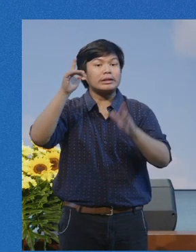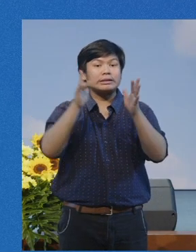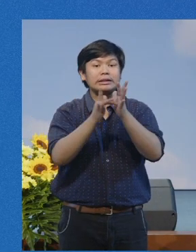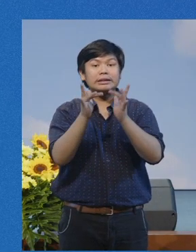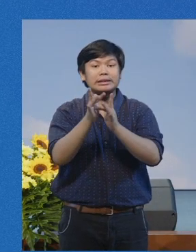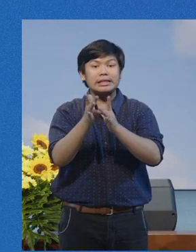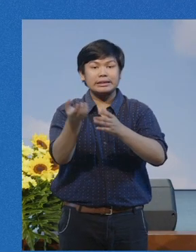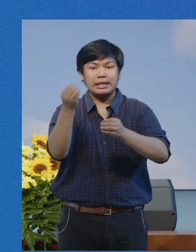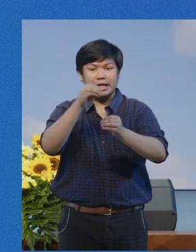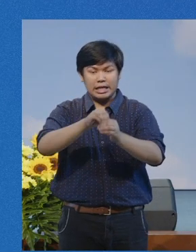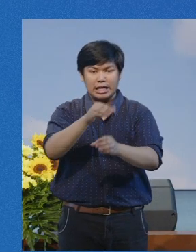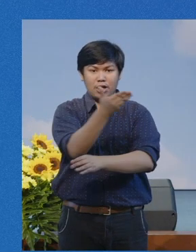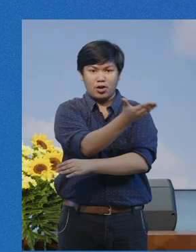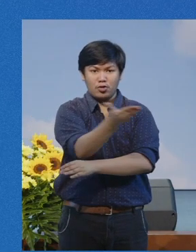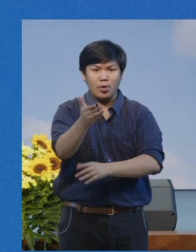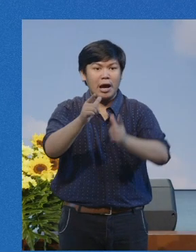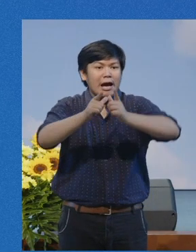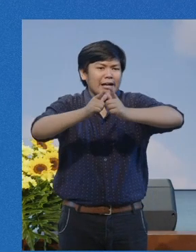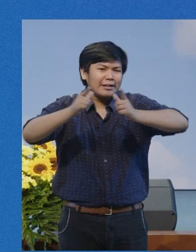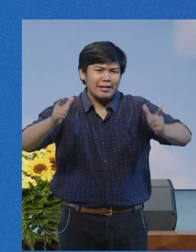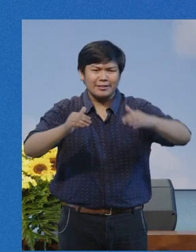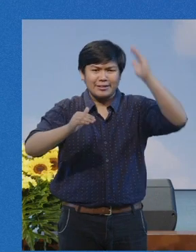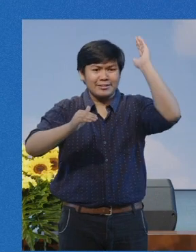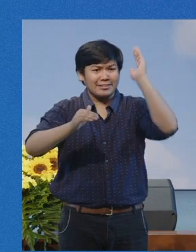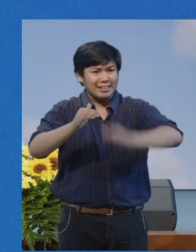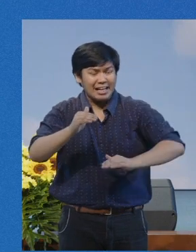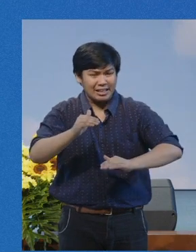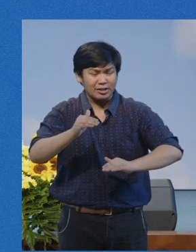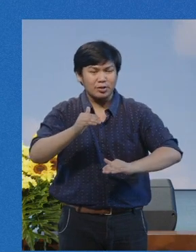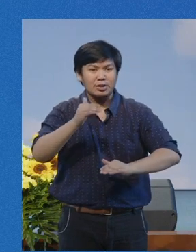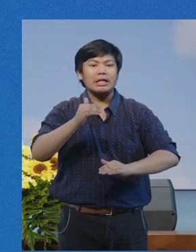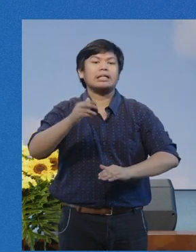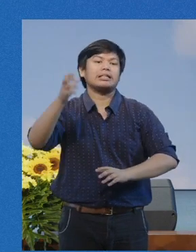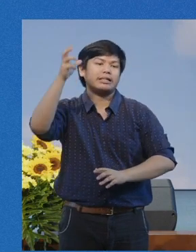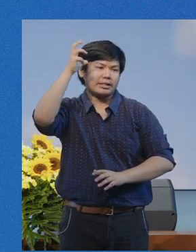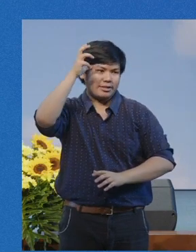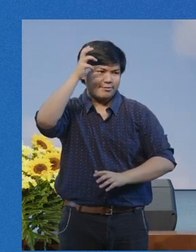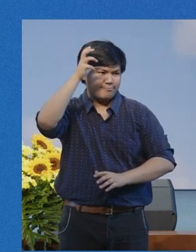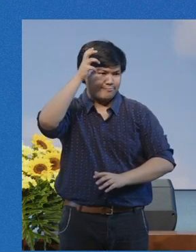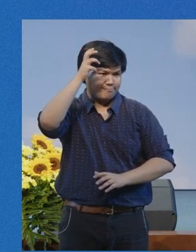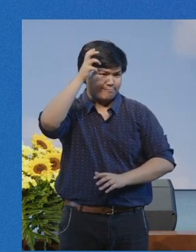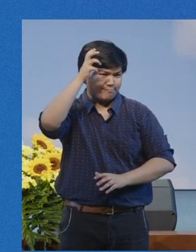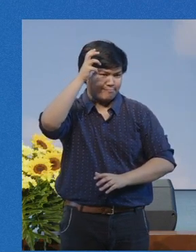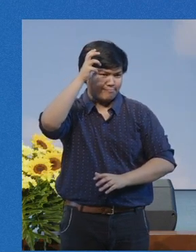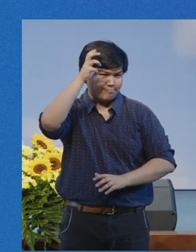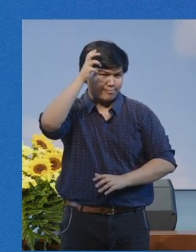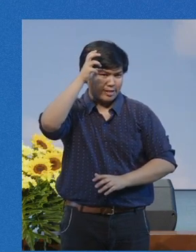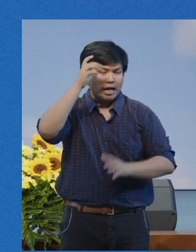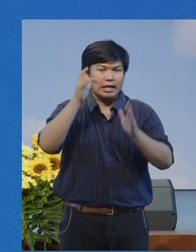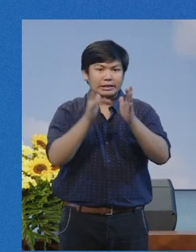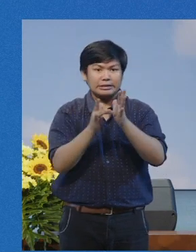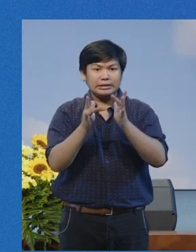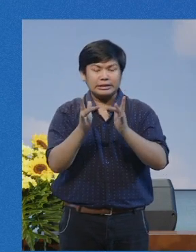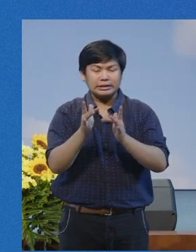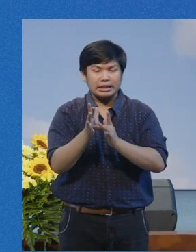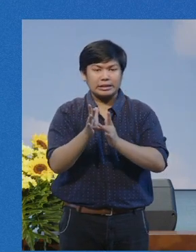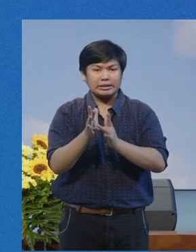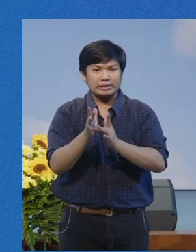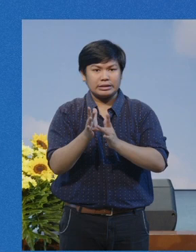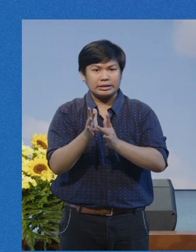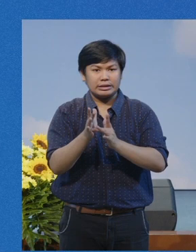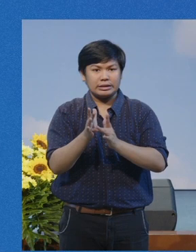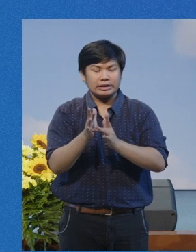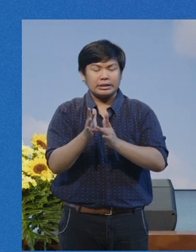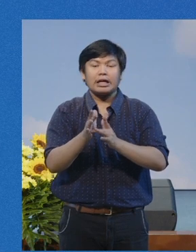you is greater than he who is in the world. He who is in the world ay